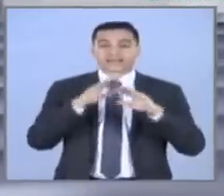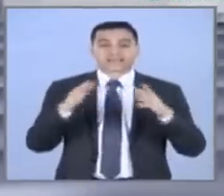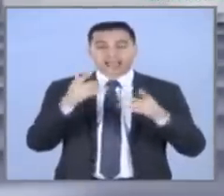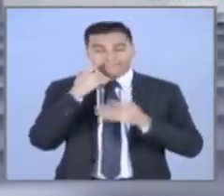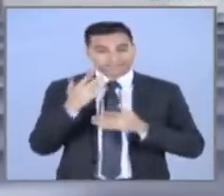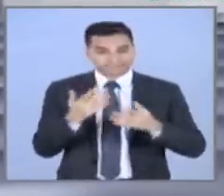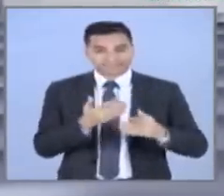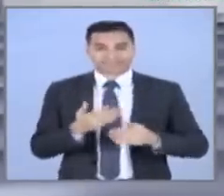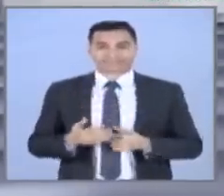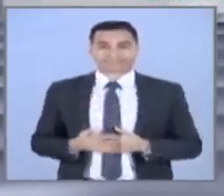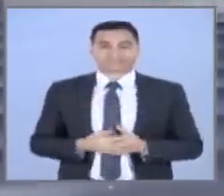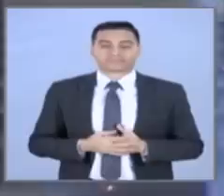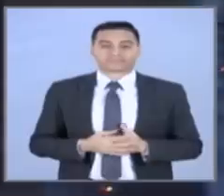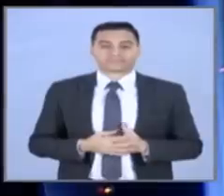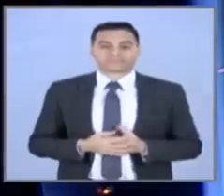المبلغ لكام.